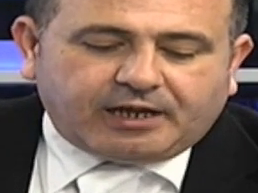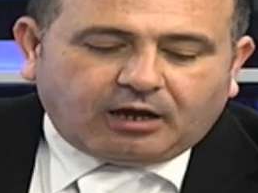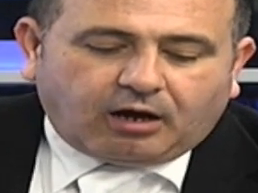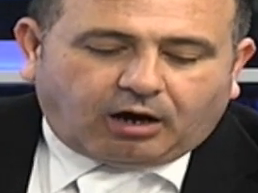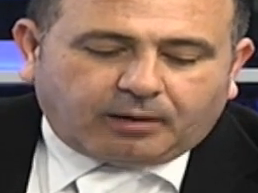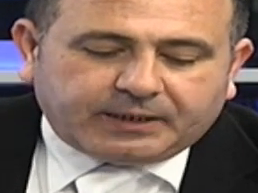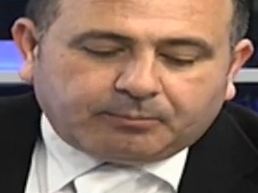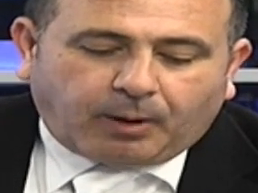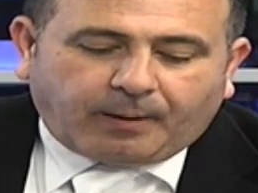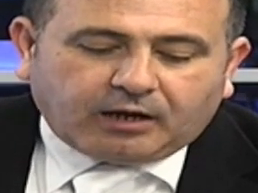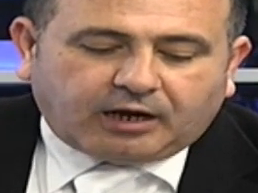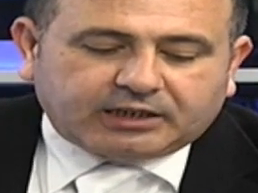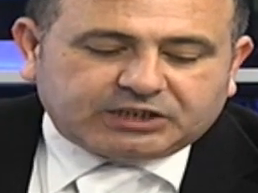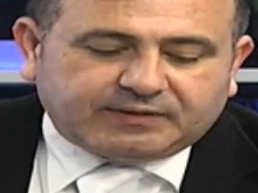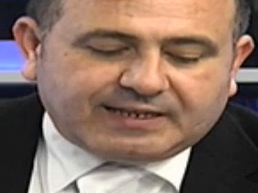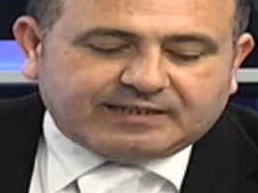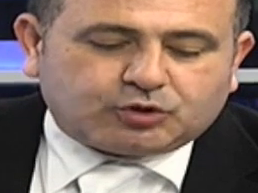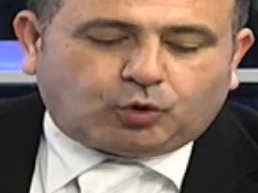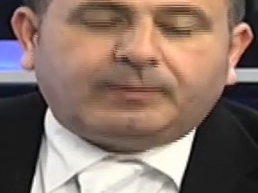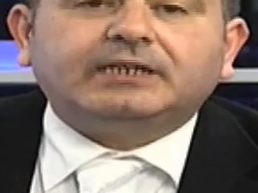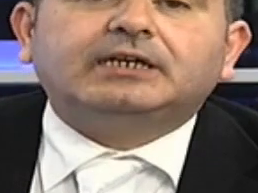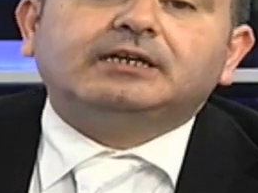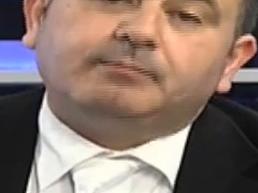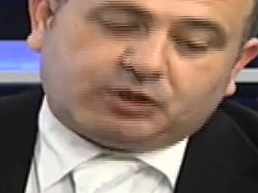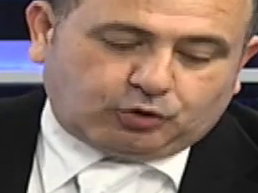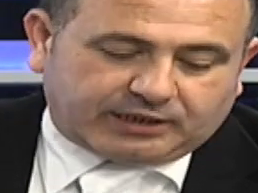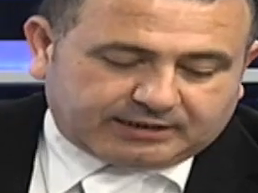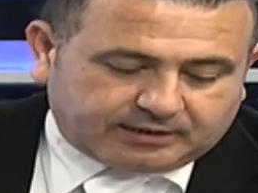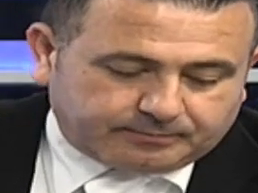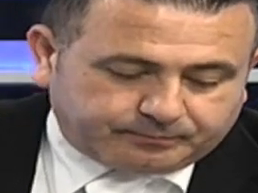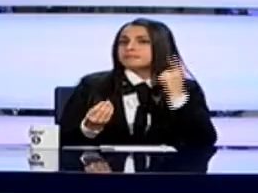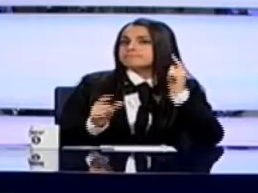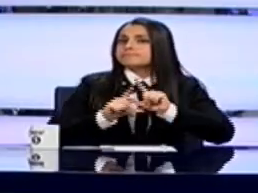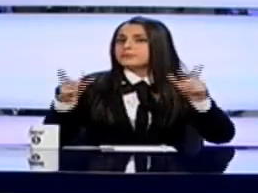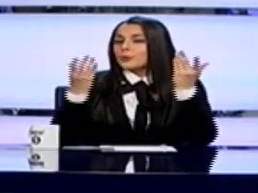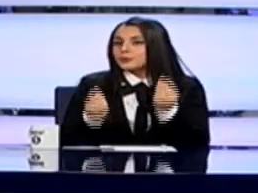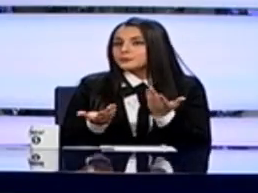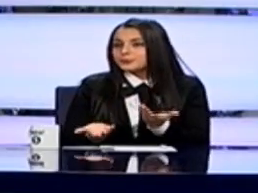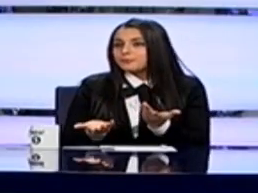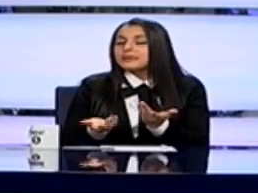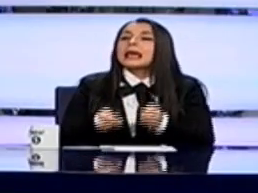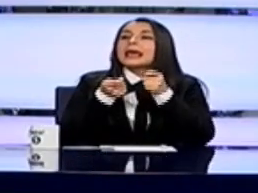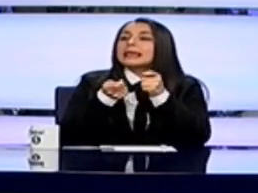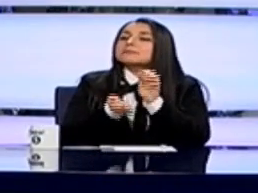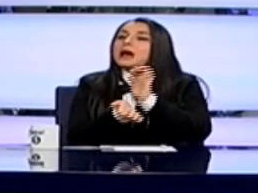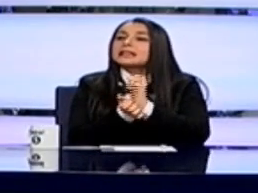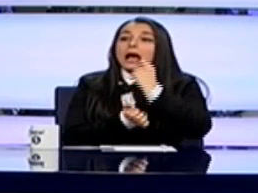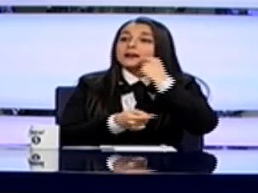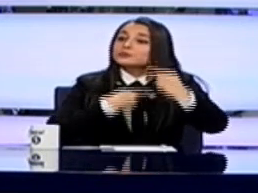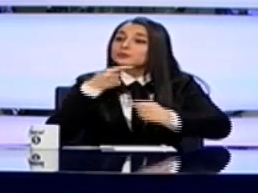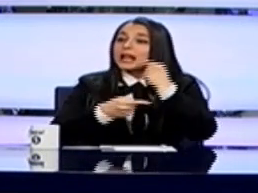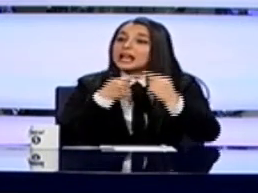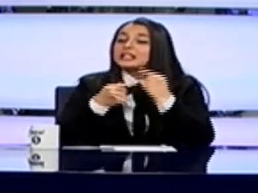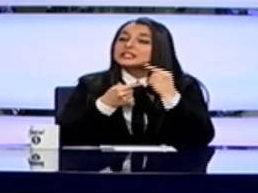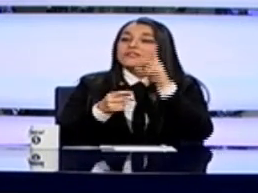ailelerine abi, baba, kardeş ve destekçi olmayı misyon edindi. Eğitim hayatını Ankara'da sürdüren Çelik,